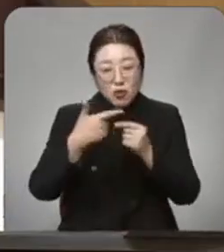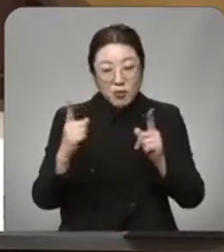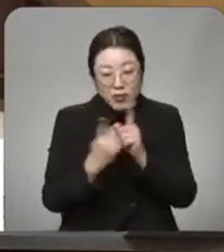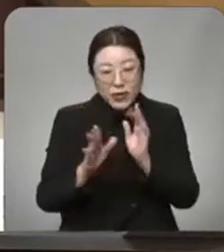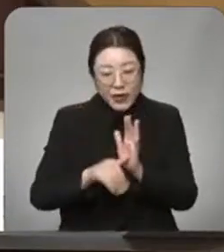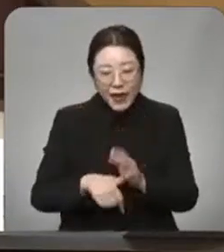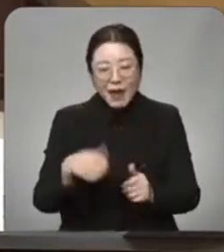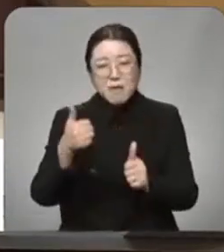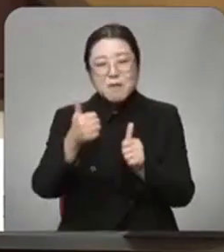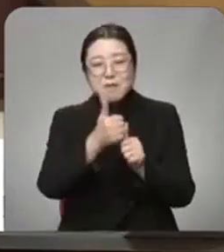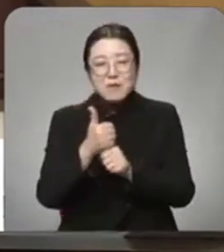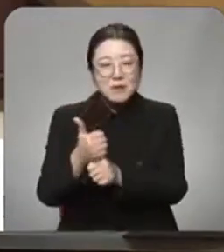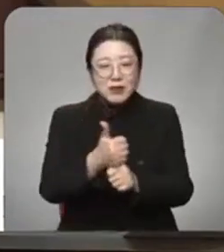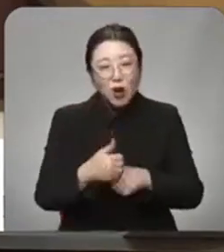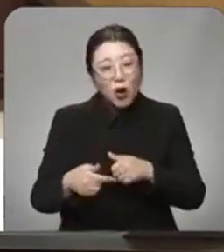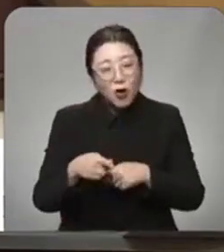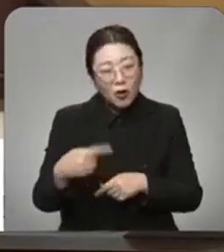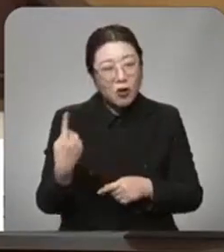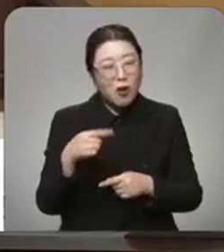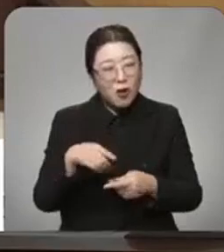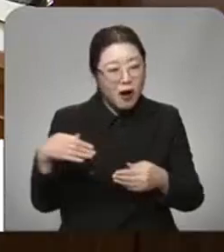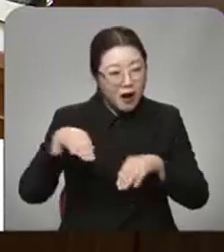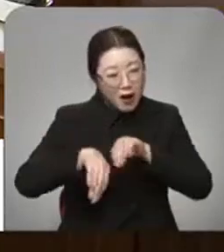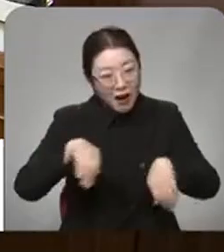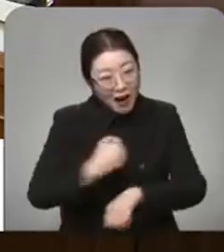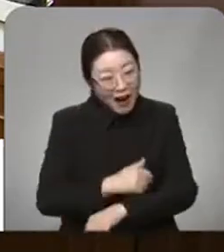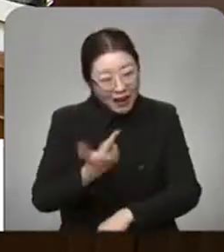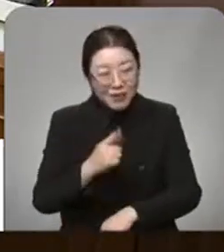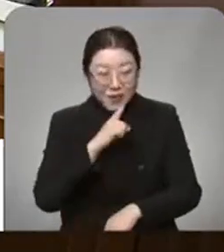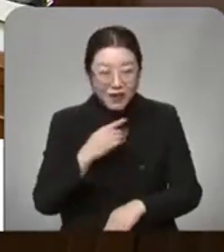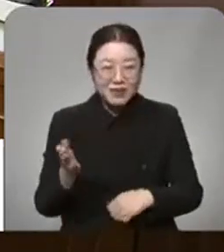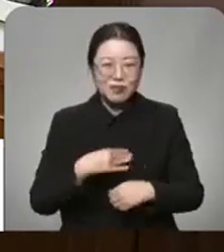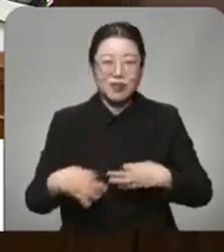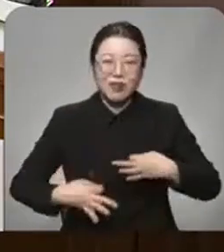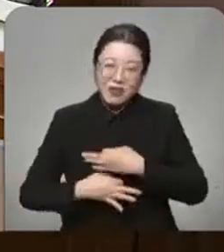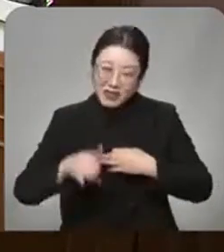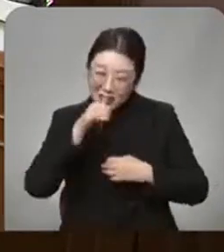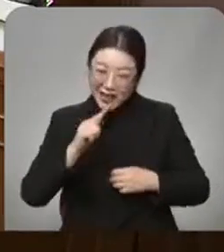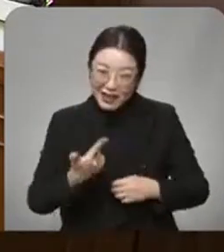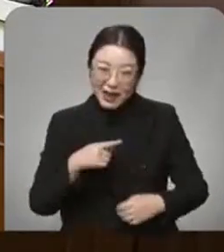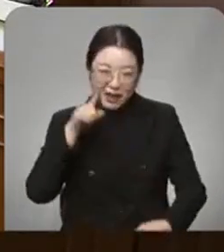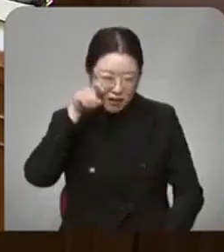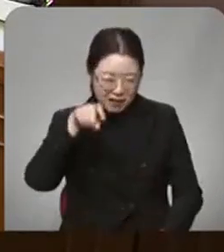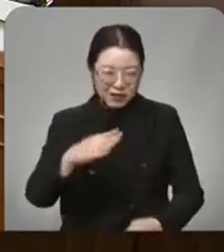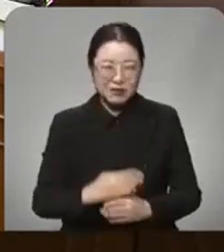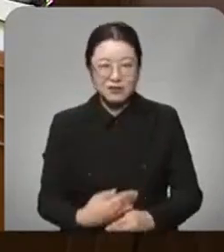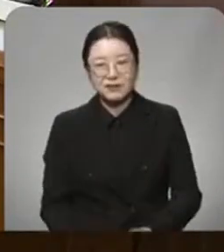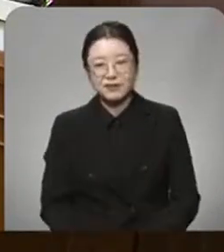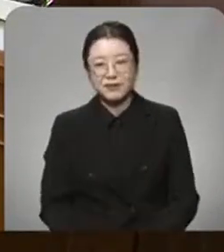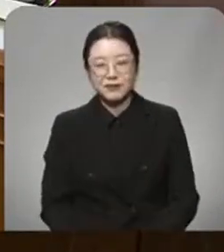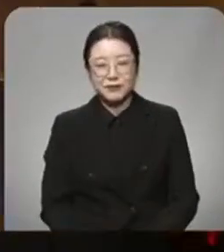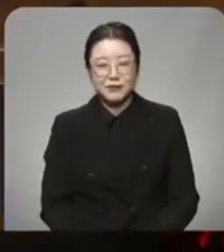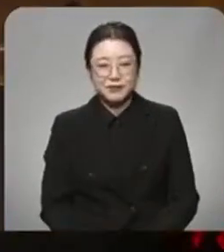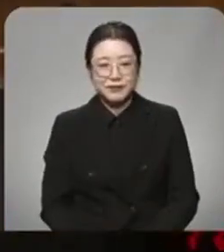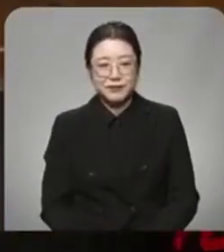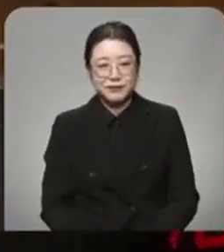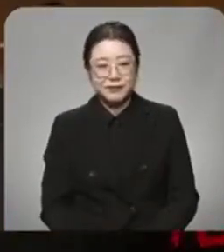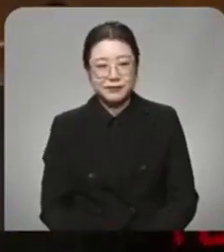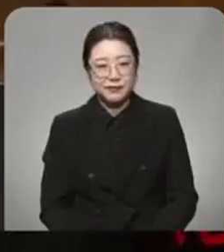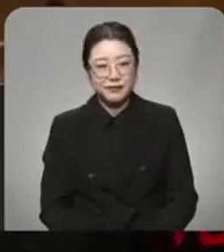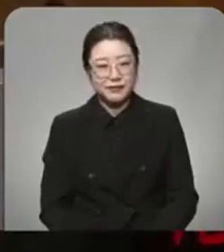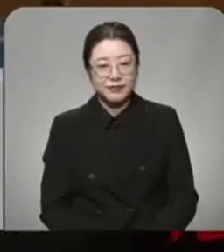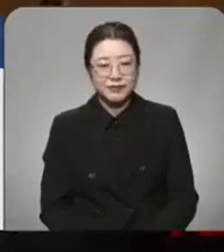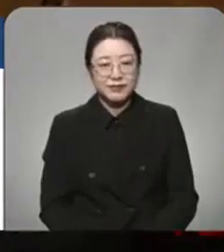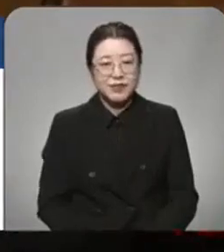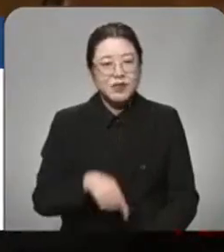도지사 비서실이 개입한 것이 아니냐는 의혹까지 나와 특혜 시비로 비화될 가능성까지 제기됩니다. 제 그때 기억으로는